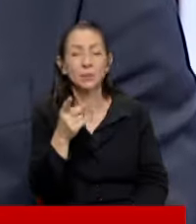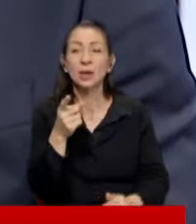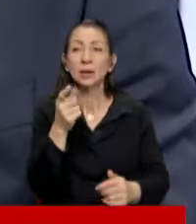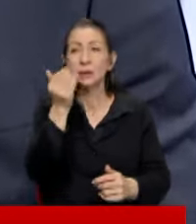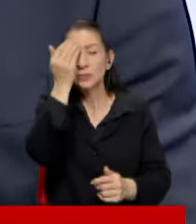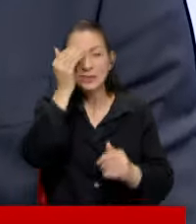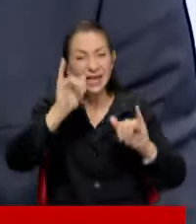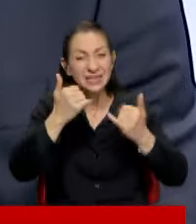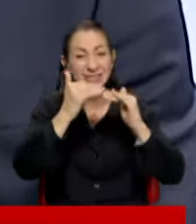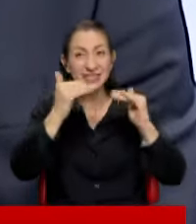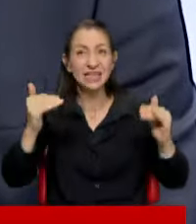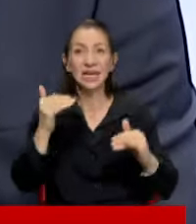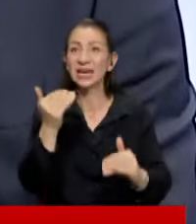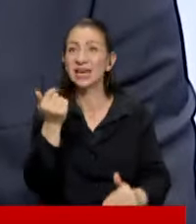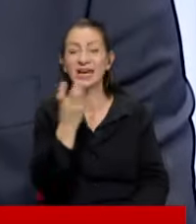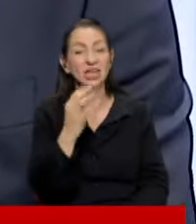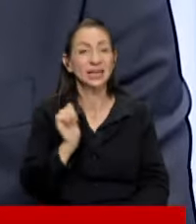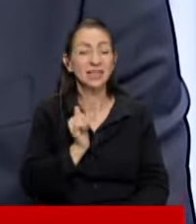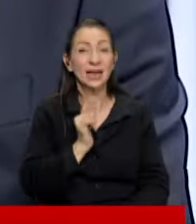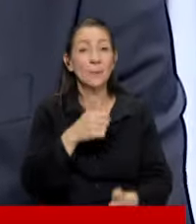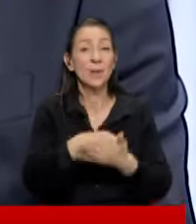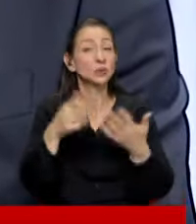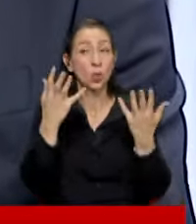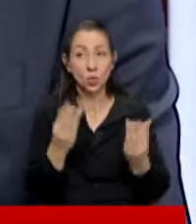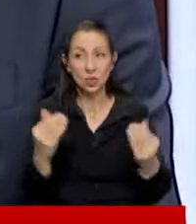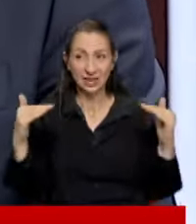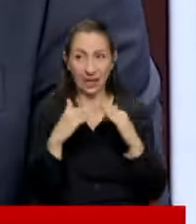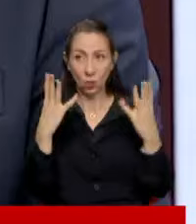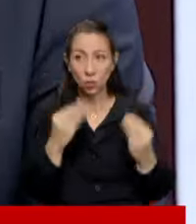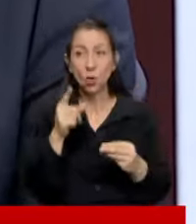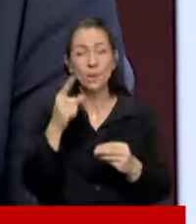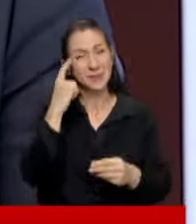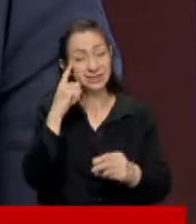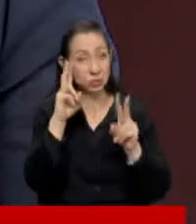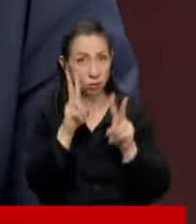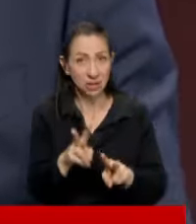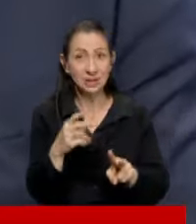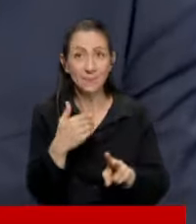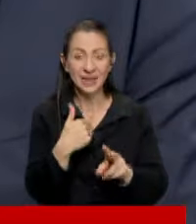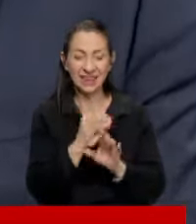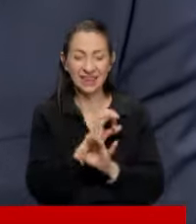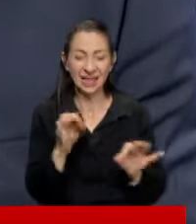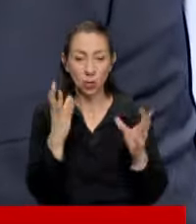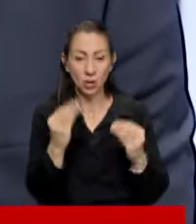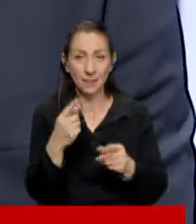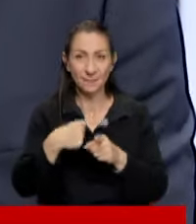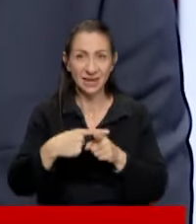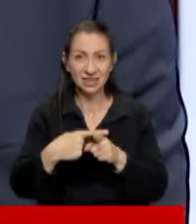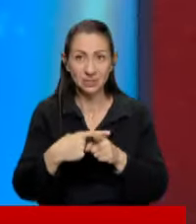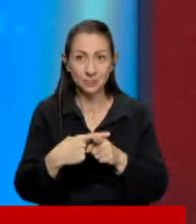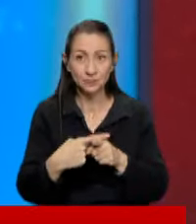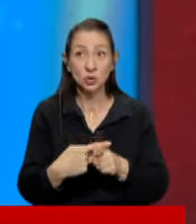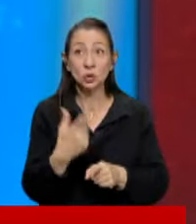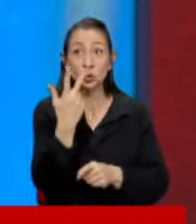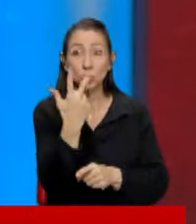yoksulluk sınırı kaç asgari ücret oldu E onun bilgisini göreceksiniz Ben net olarak hemen bir paylaşayım